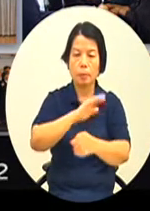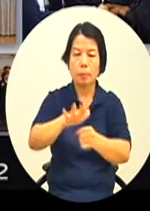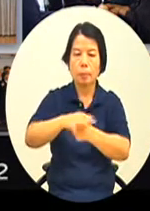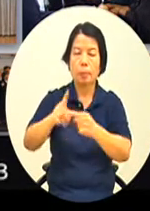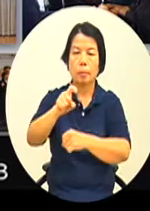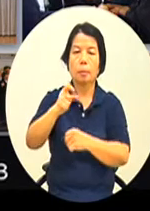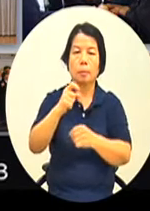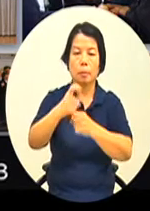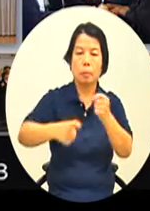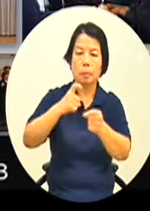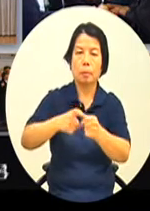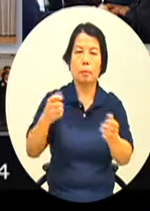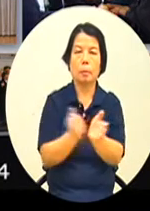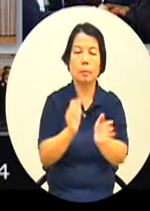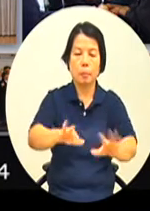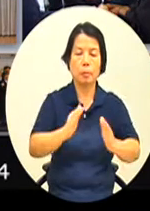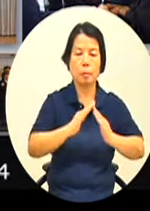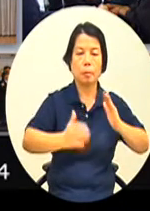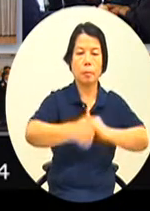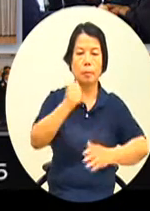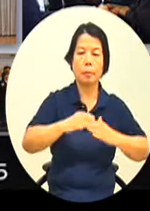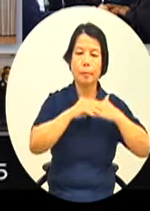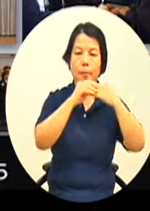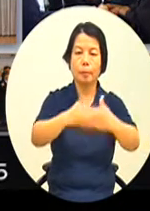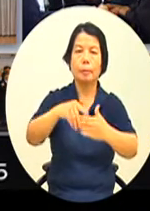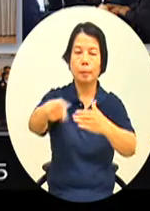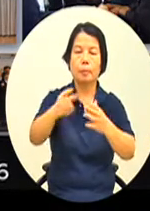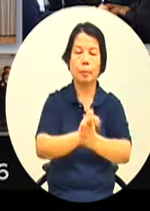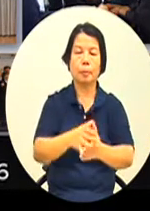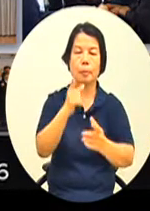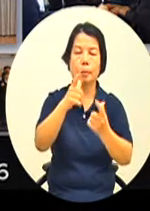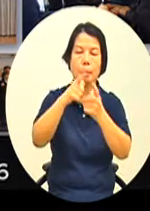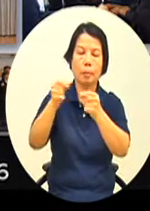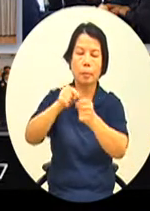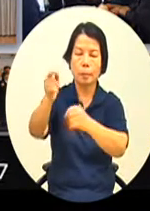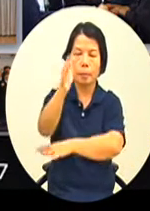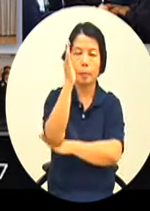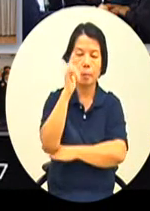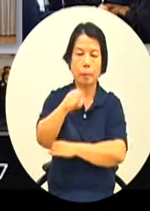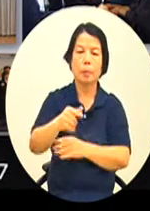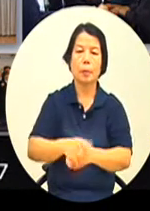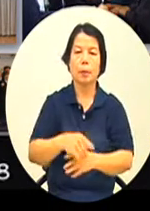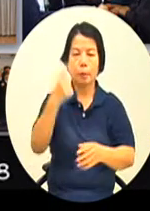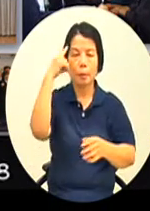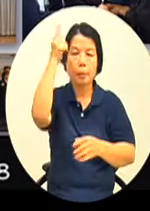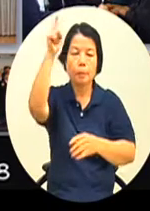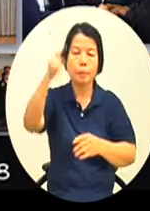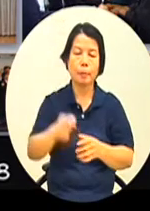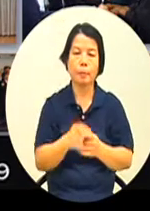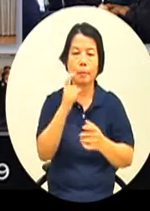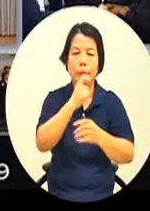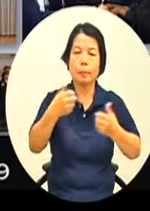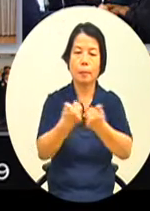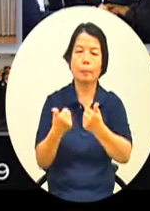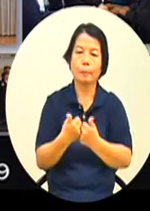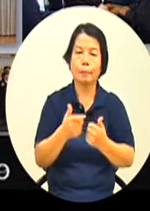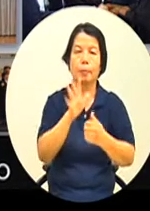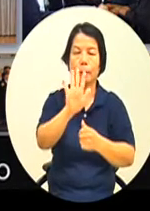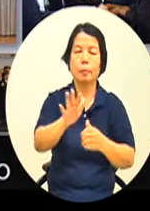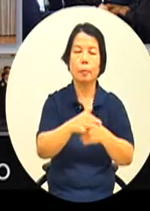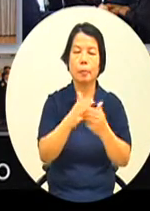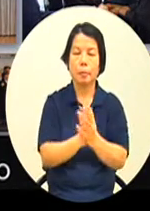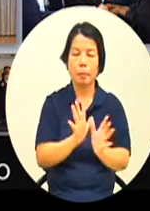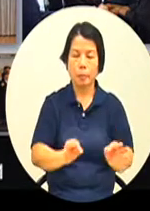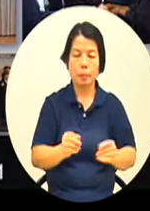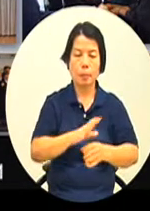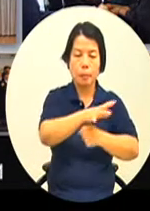在陈市长的率团前往参加釜山市政府所举办的纪念酒会哦。那秘书处我们更加邀请了相关局处，包括我